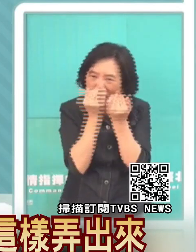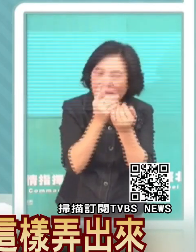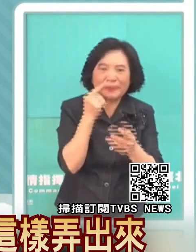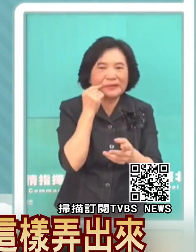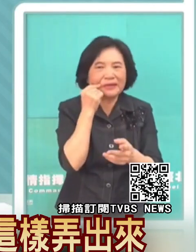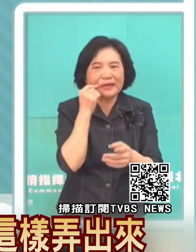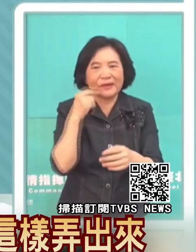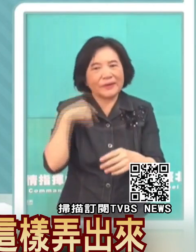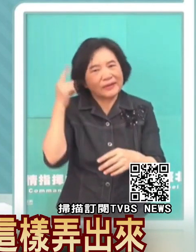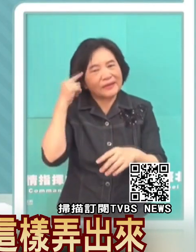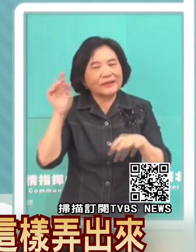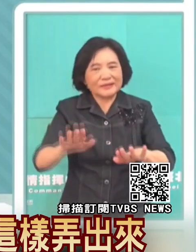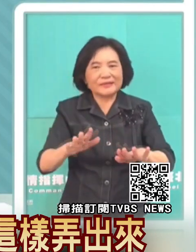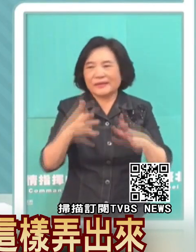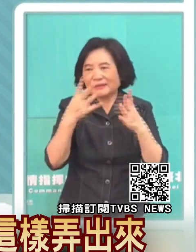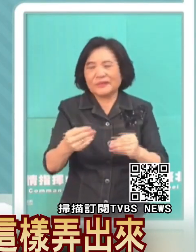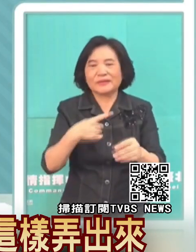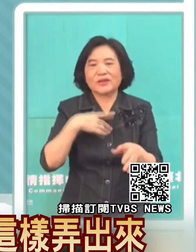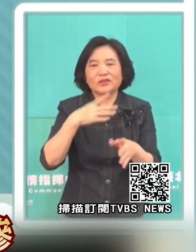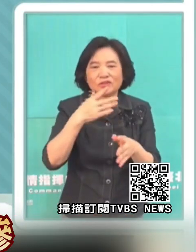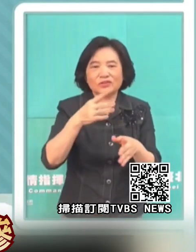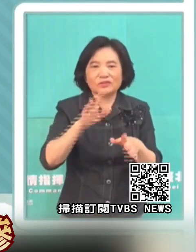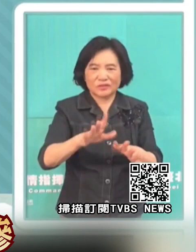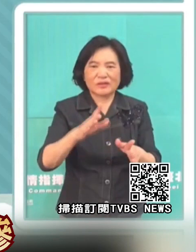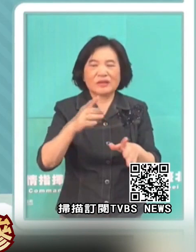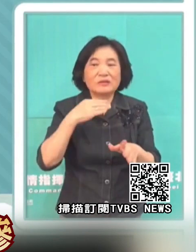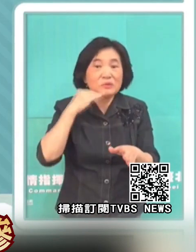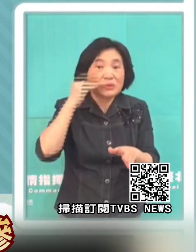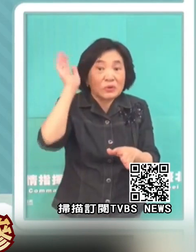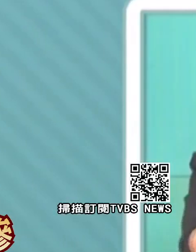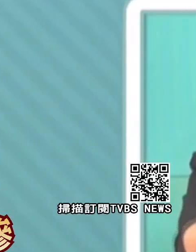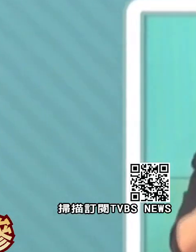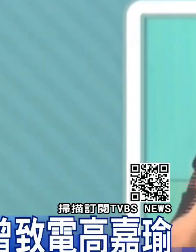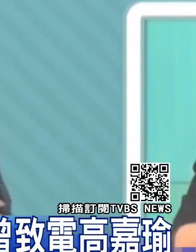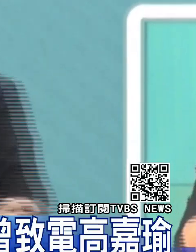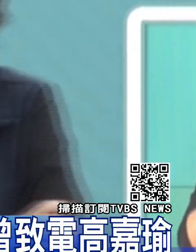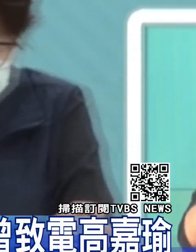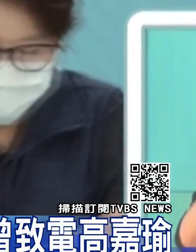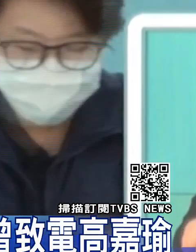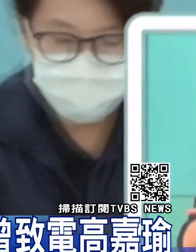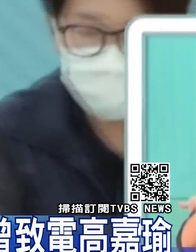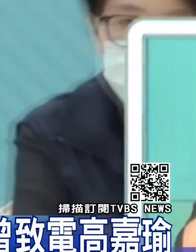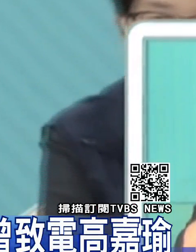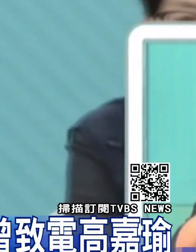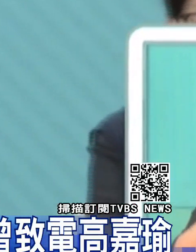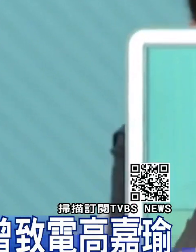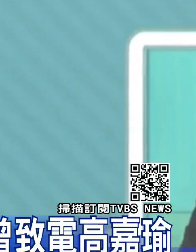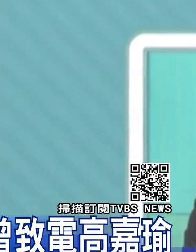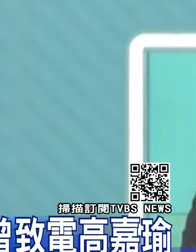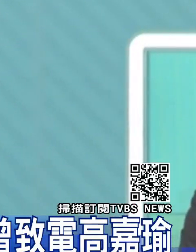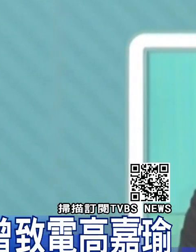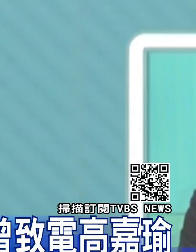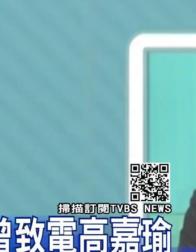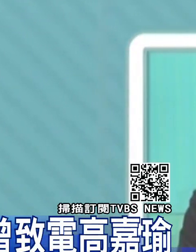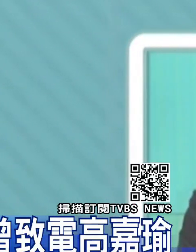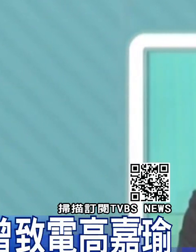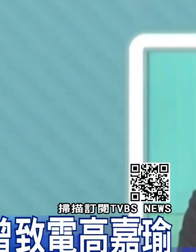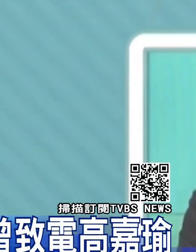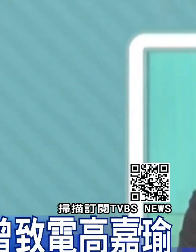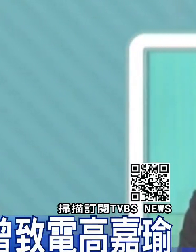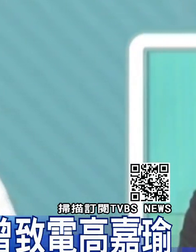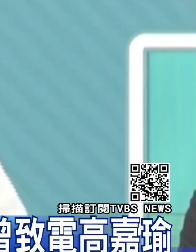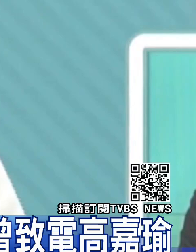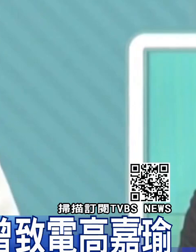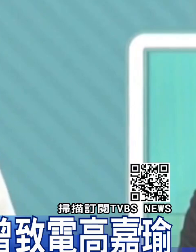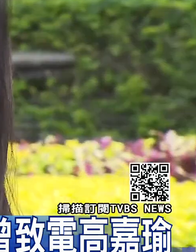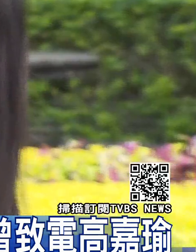去挤牙膏，人家哦这样弄出来，或者这样搞你更惨。 强调是为高嘉瑜好，记者会前就讲好，索性直